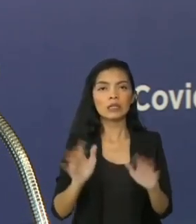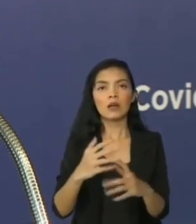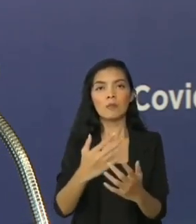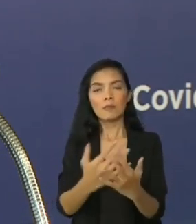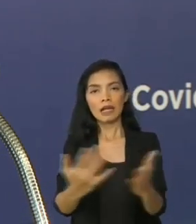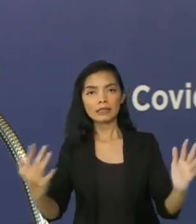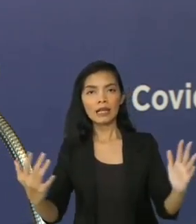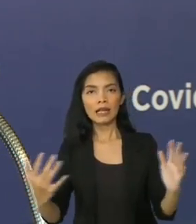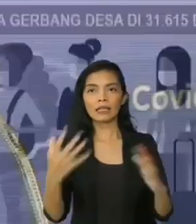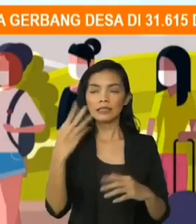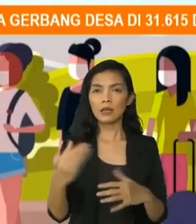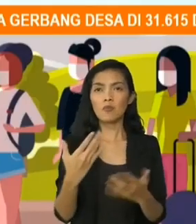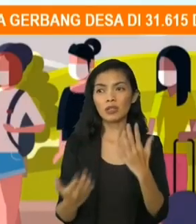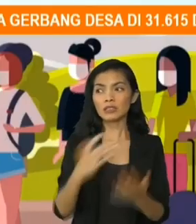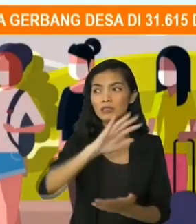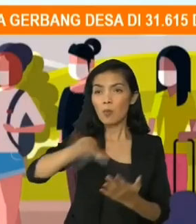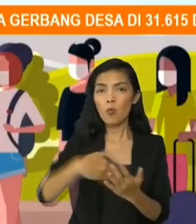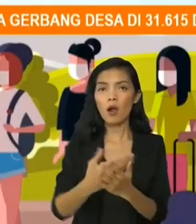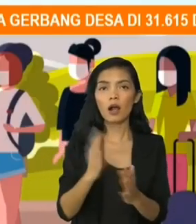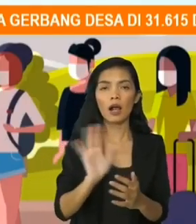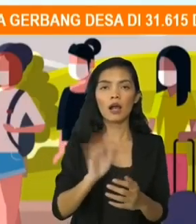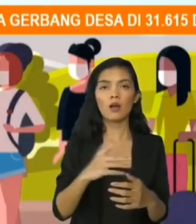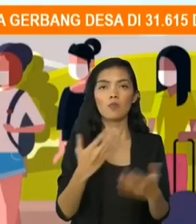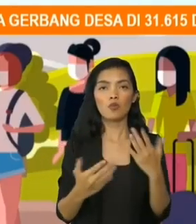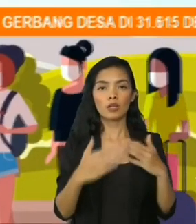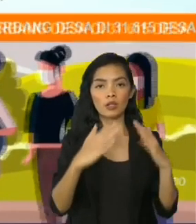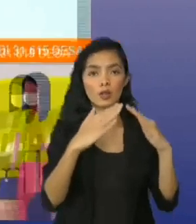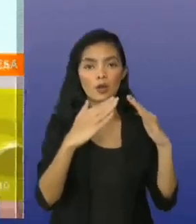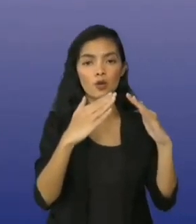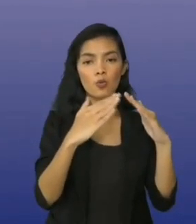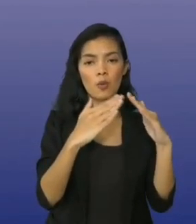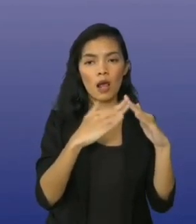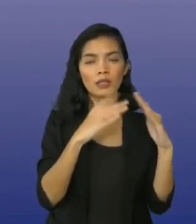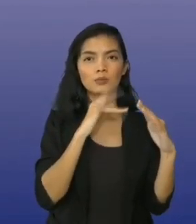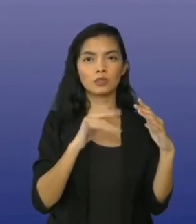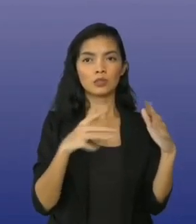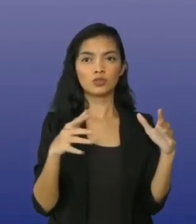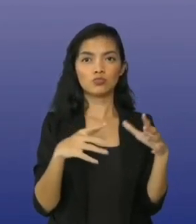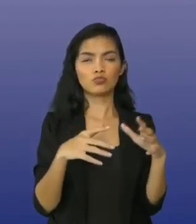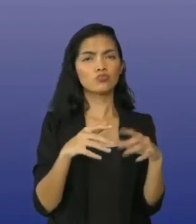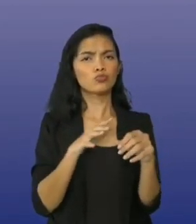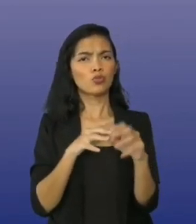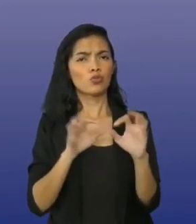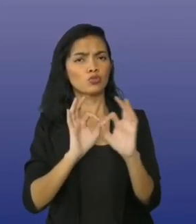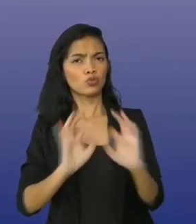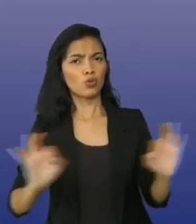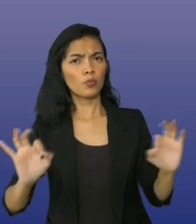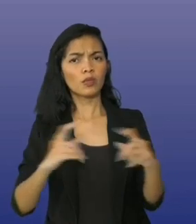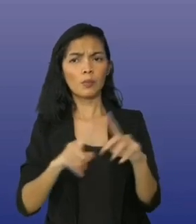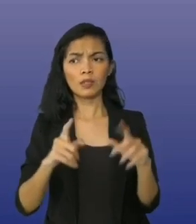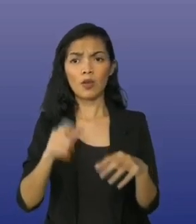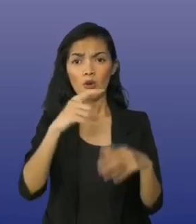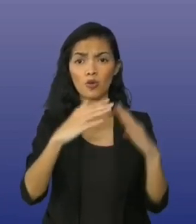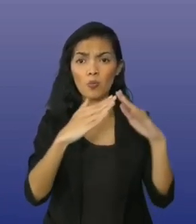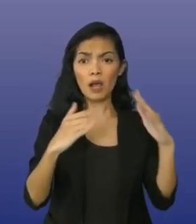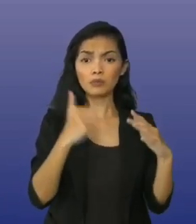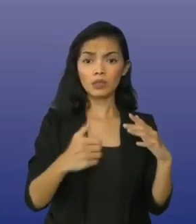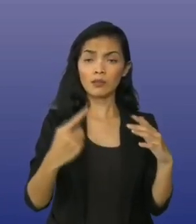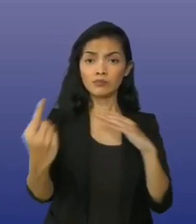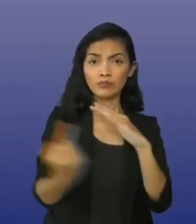desa meskipun rumah dari sisir luasannya cukup tapi bisa digunakan untuk isolasi di